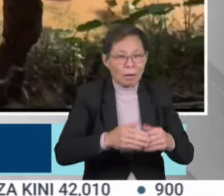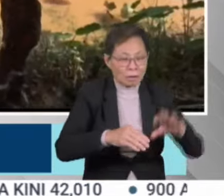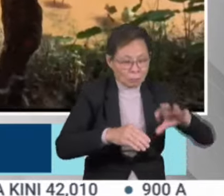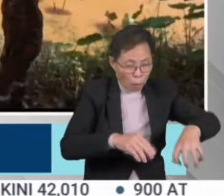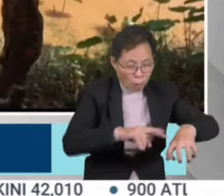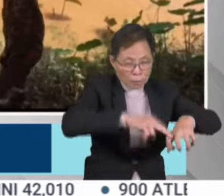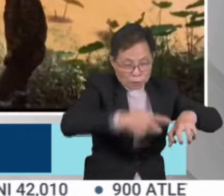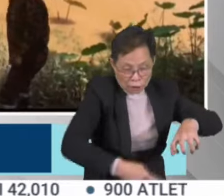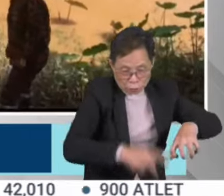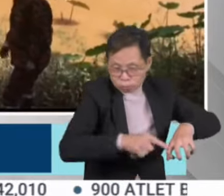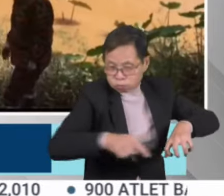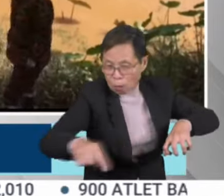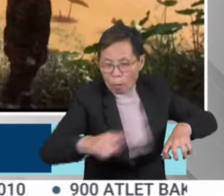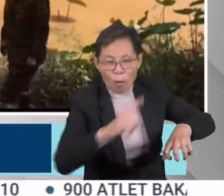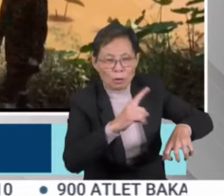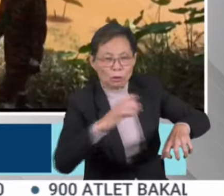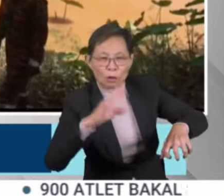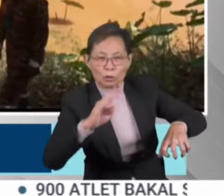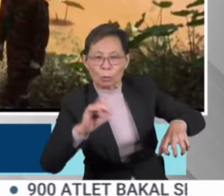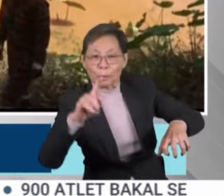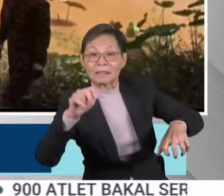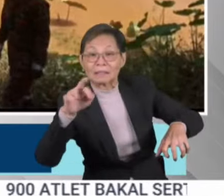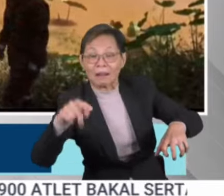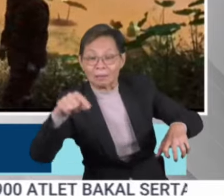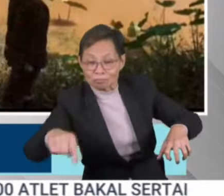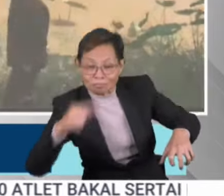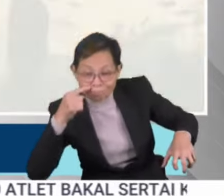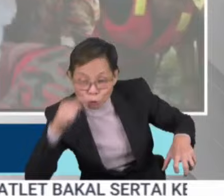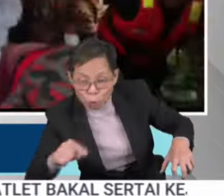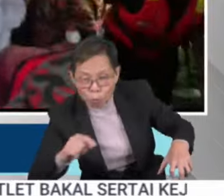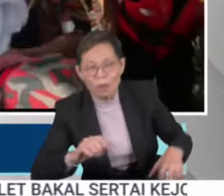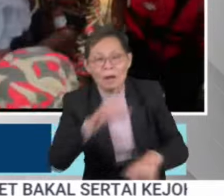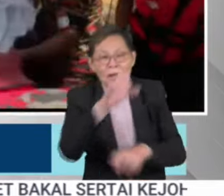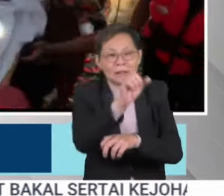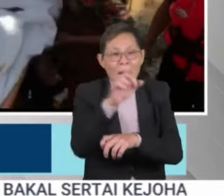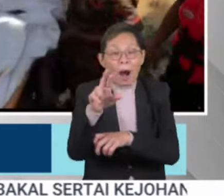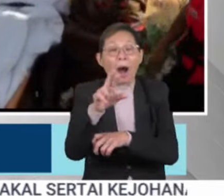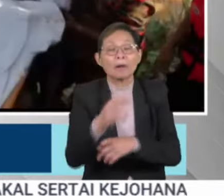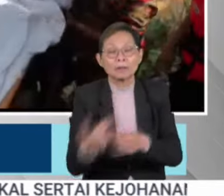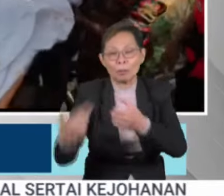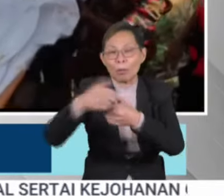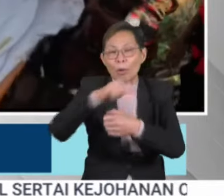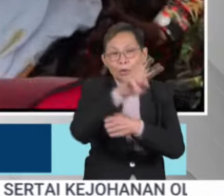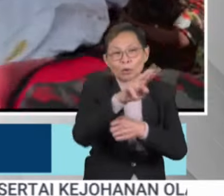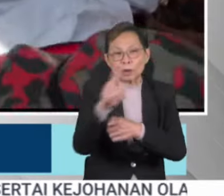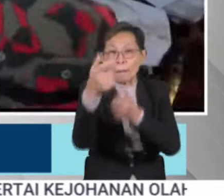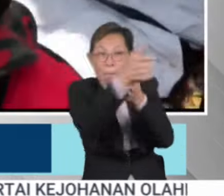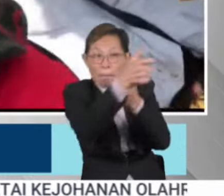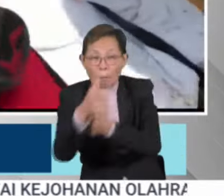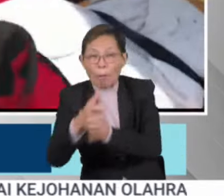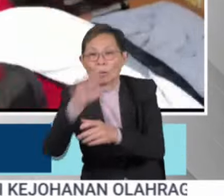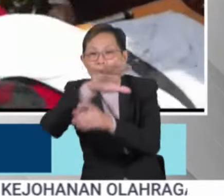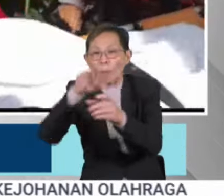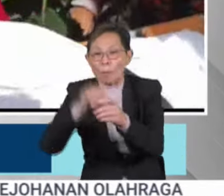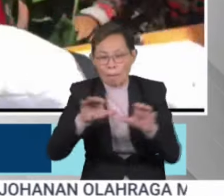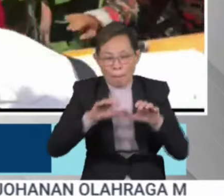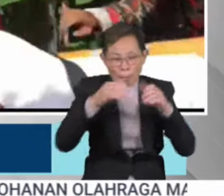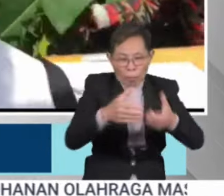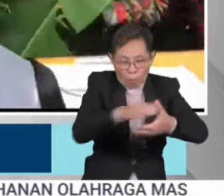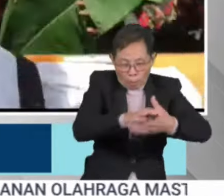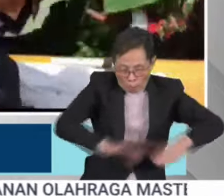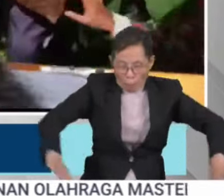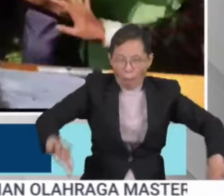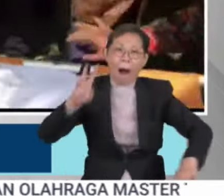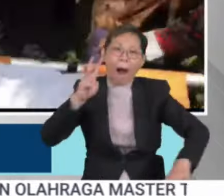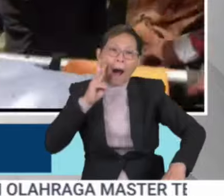dari lokasi dia dilaporkan hilang semalam. Operasi mencari dan menyelamat disertai 21 anggota bomba termasuk pasukan penyelamat